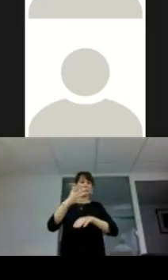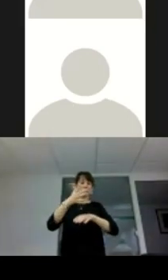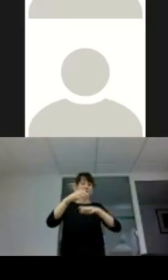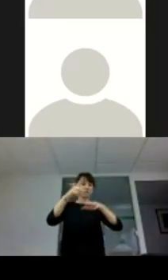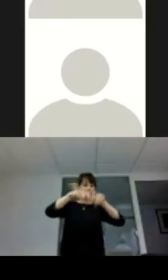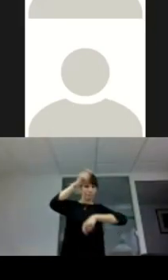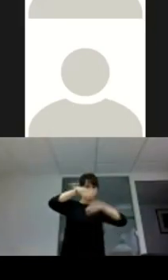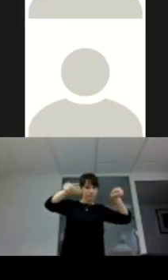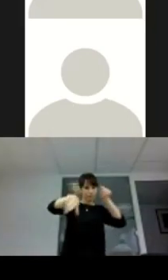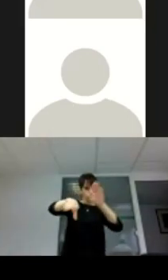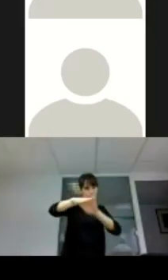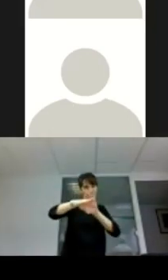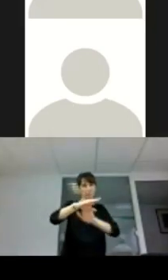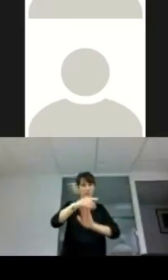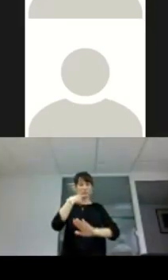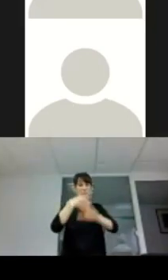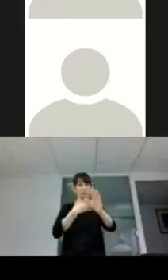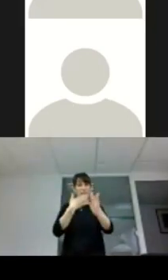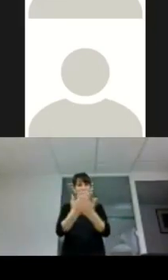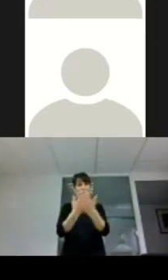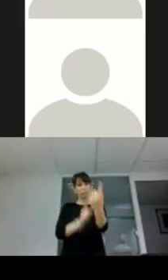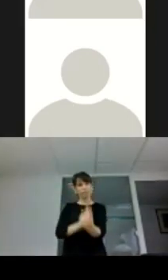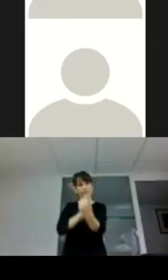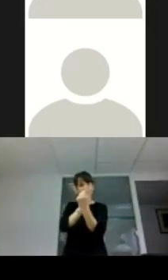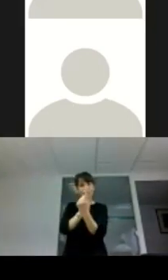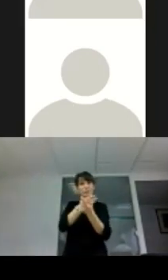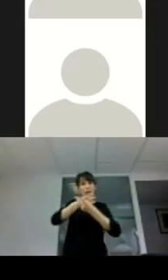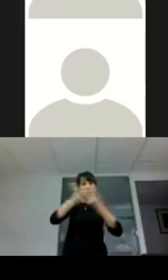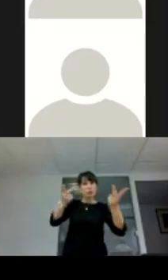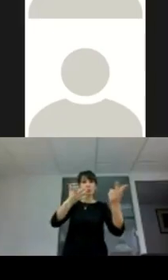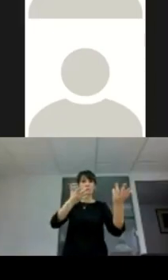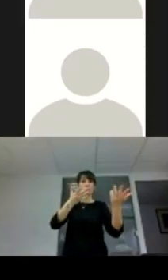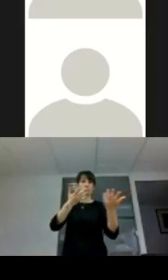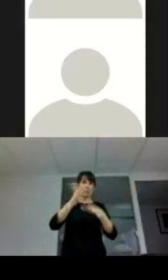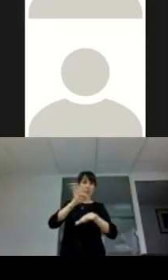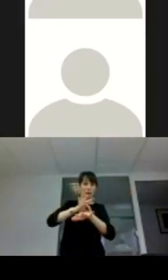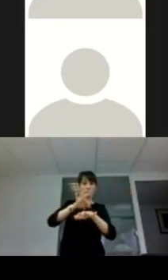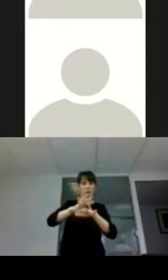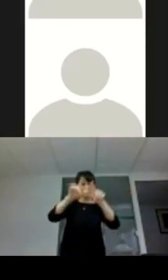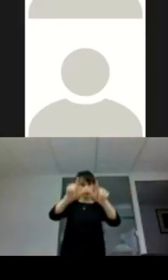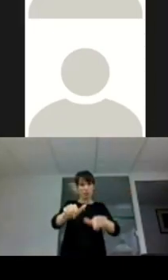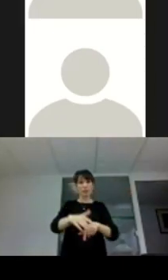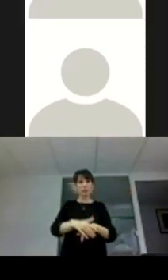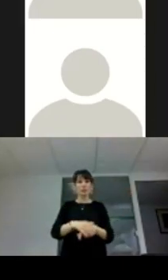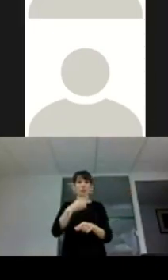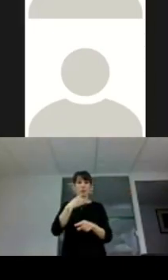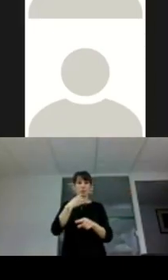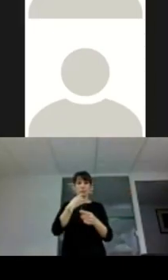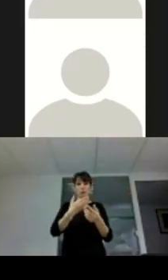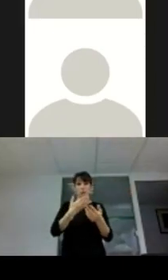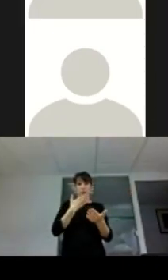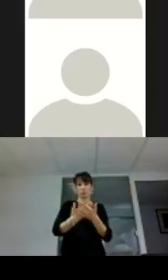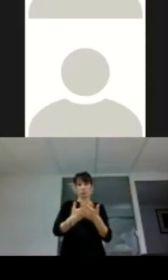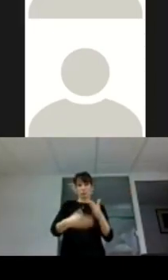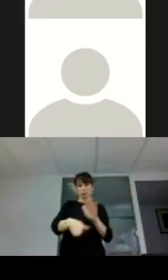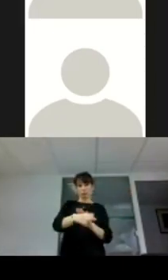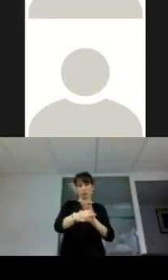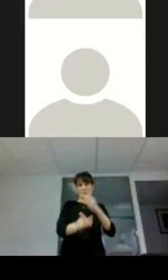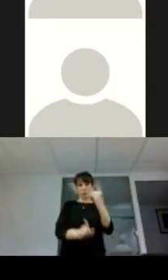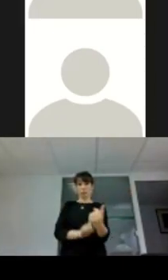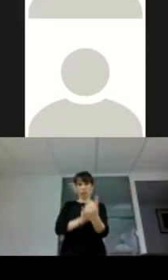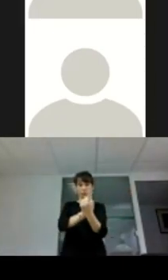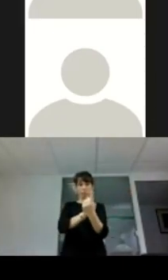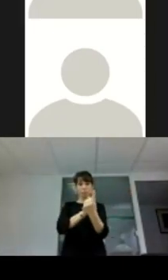avons tout d'abord mis en place un bilan initial, la consultation d'annonce, bilan initial qui se fait